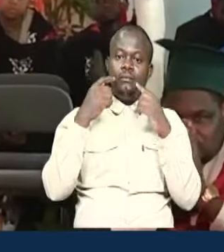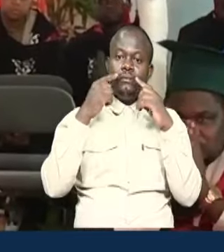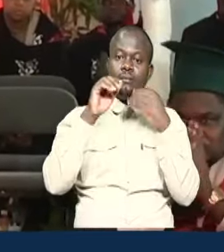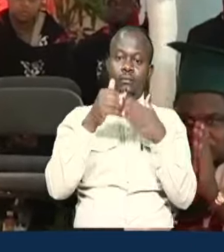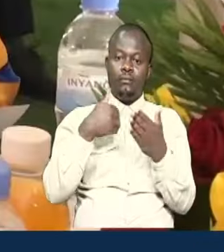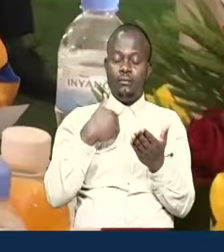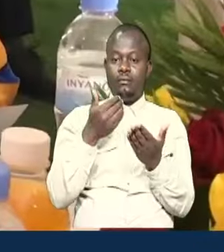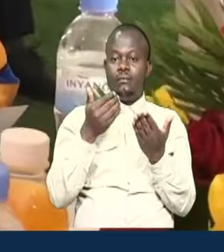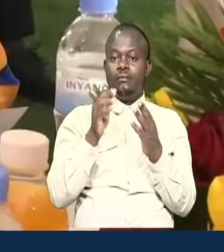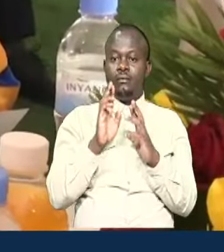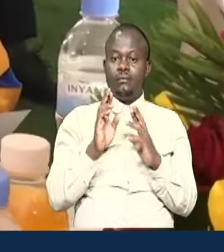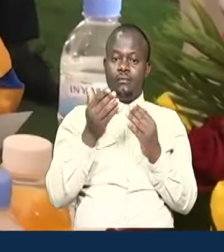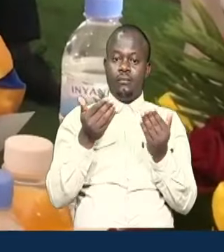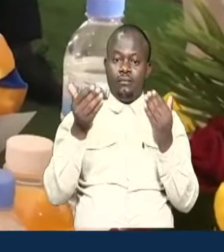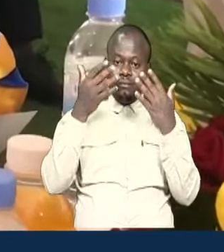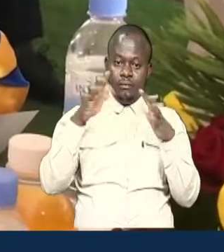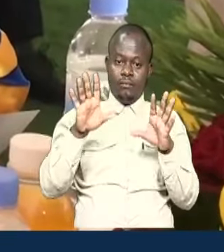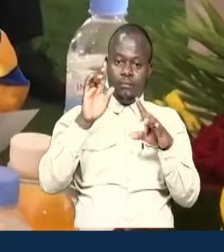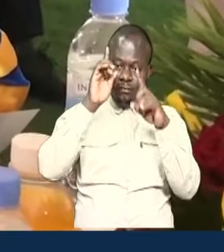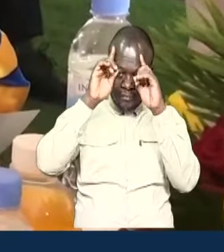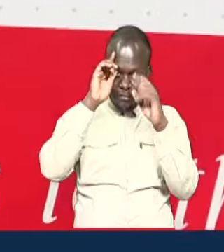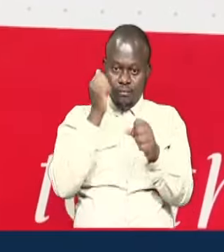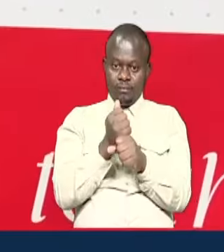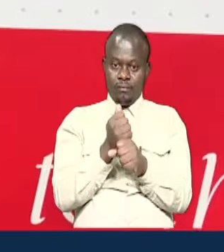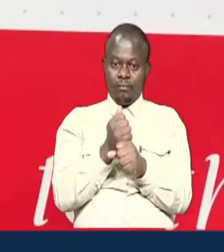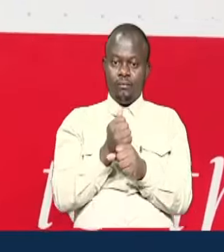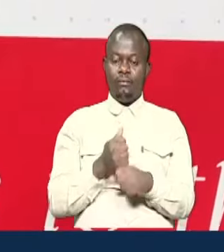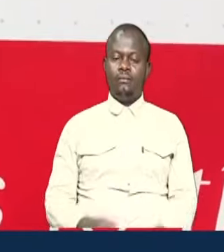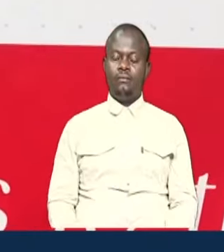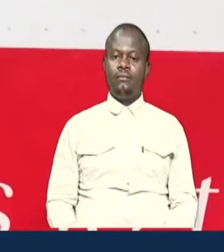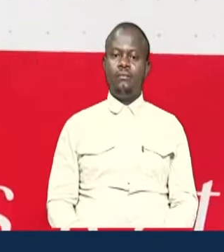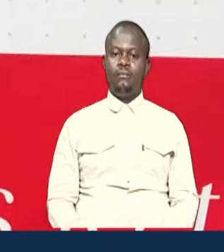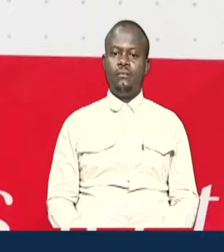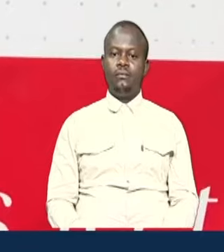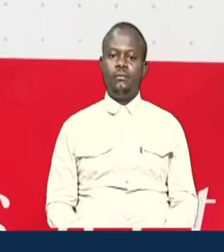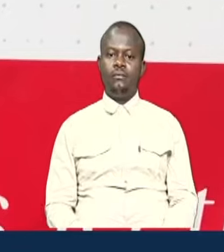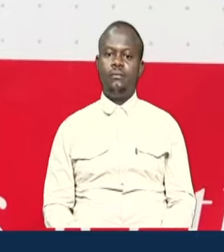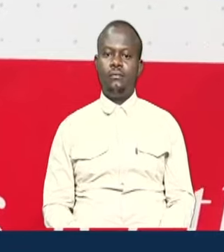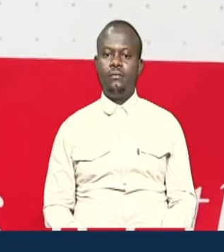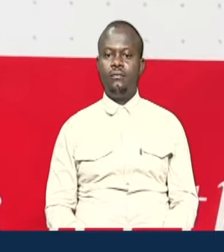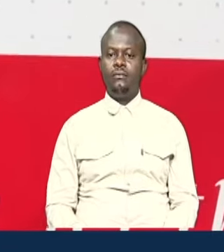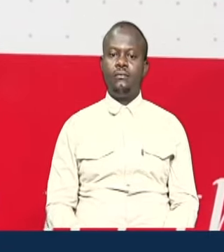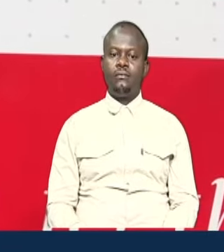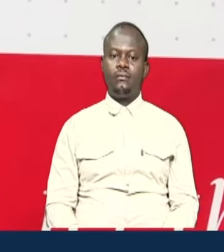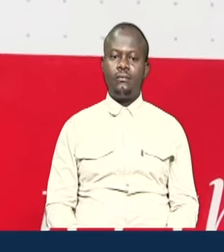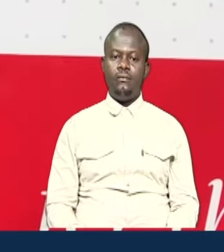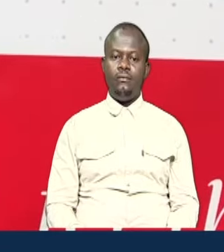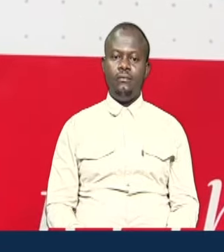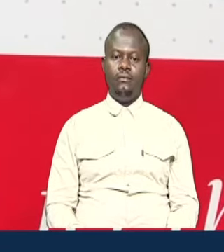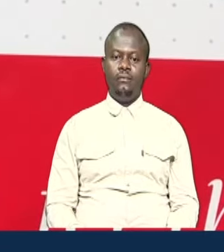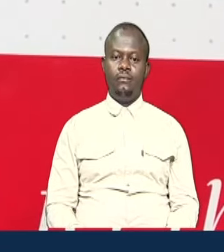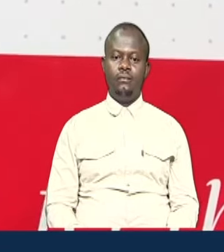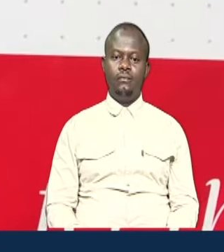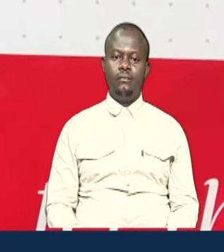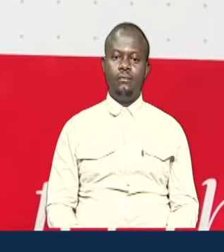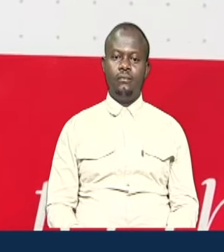abanyeshuri barangiza cyane mu birebana no guhanga imirimo The students when they graduate or during